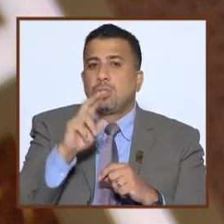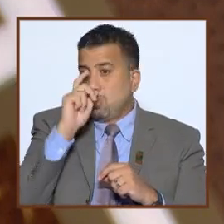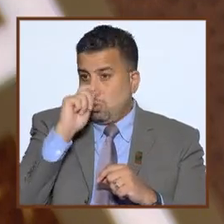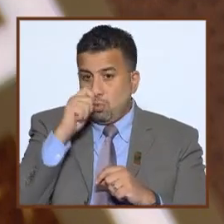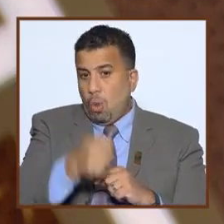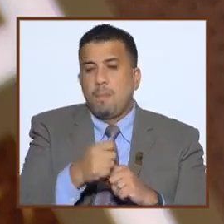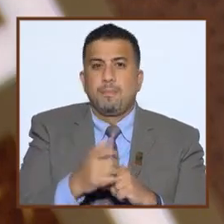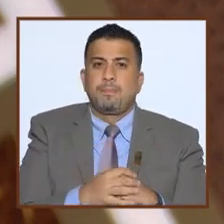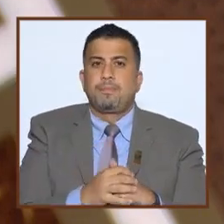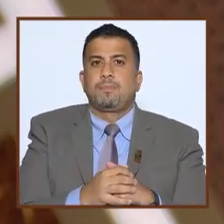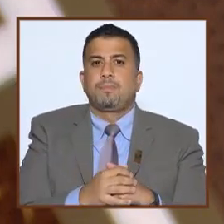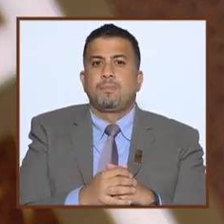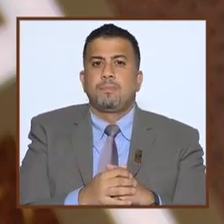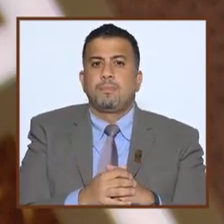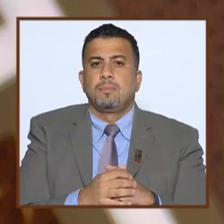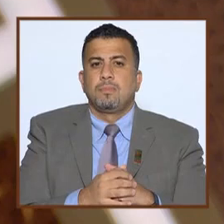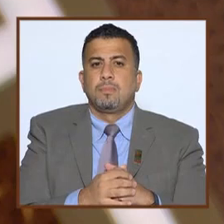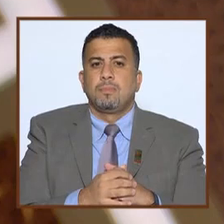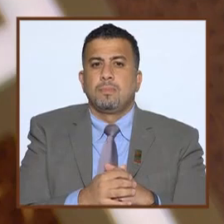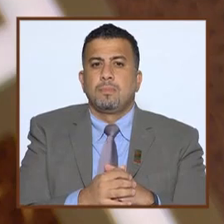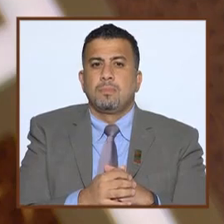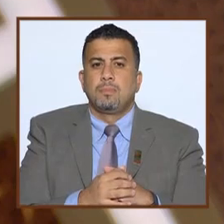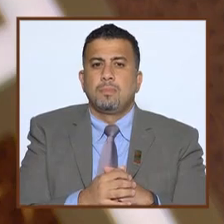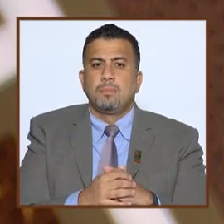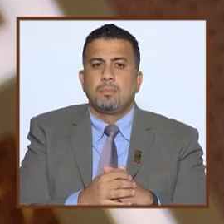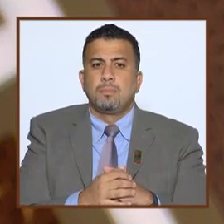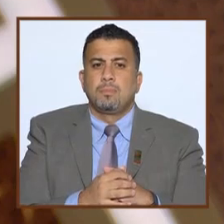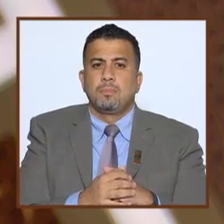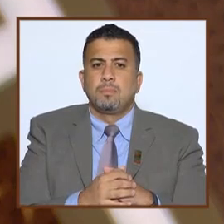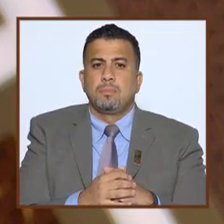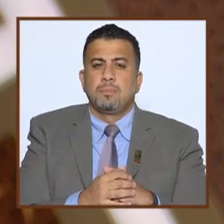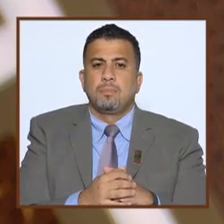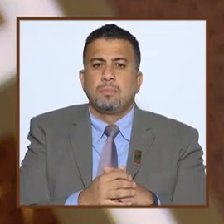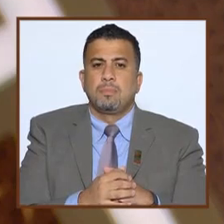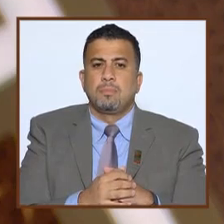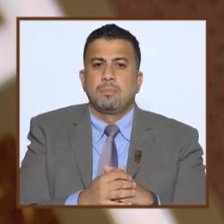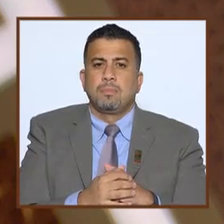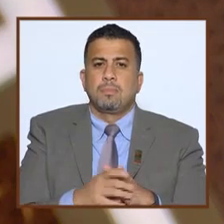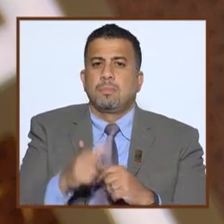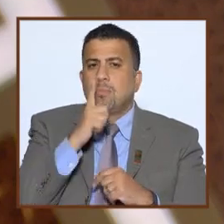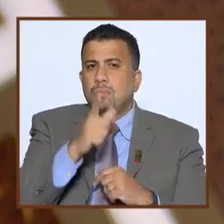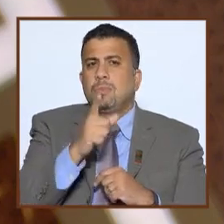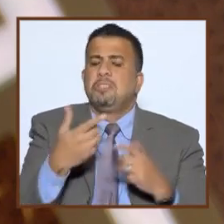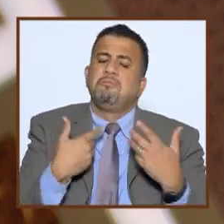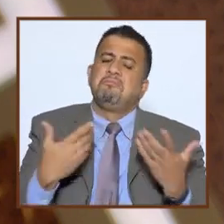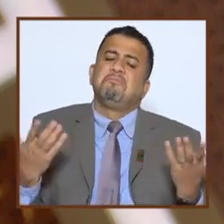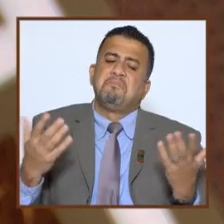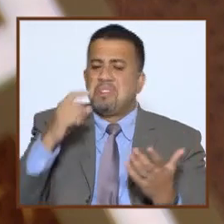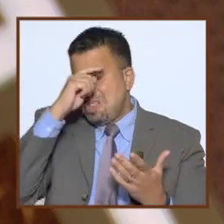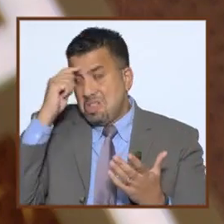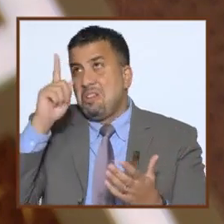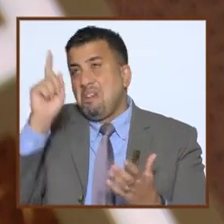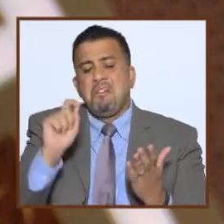الظلم مثلا قضيه انه يقول والله انا همم توكلت امري الى الله وما ادري الخير وين